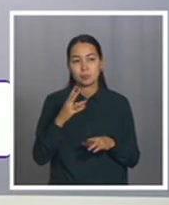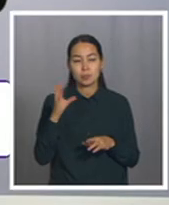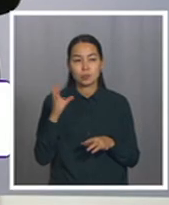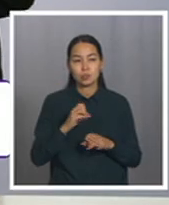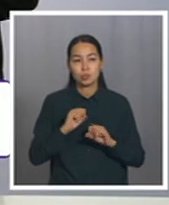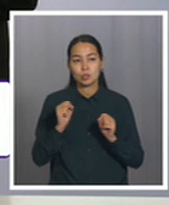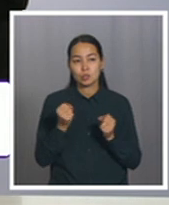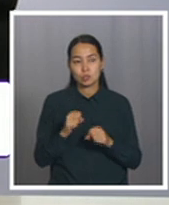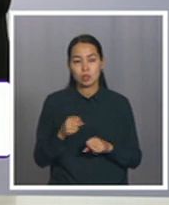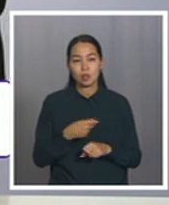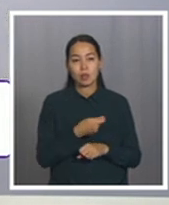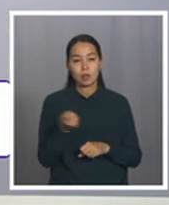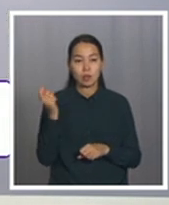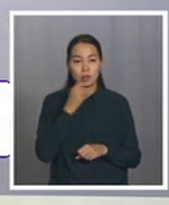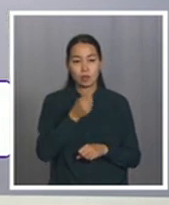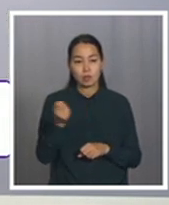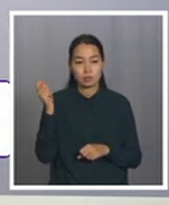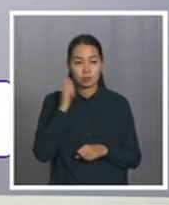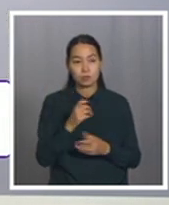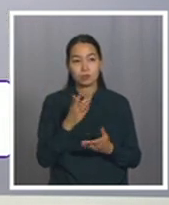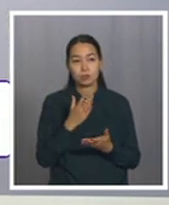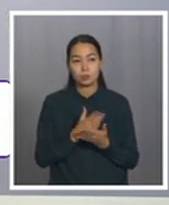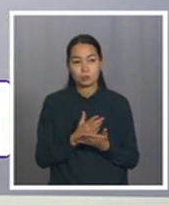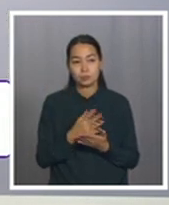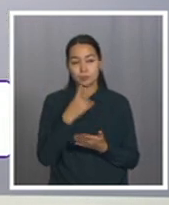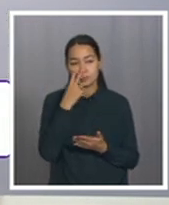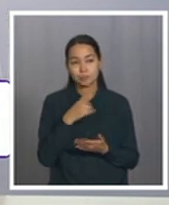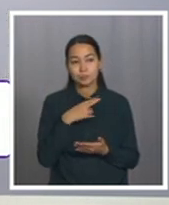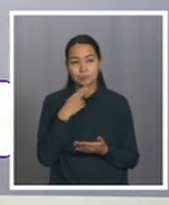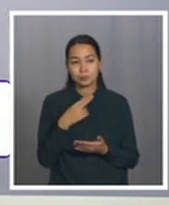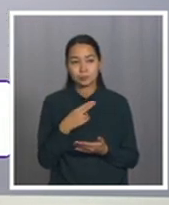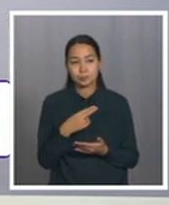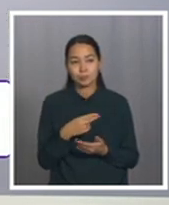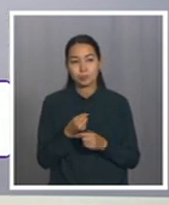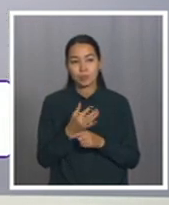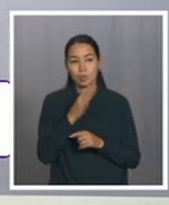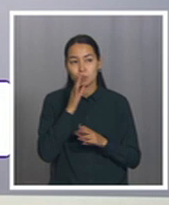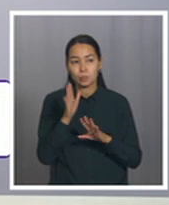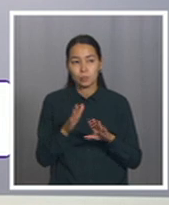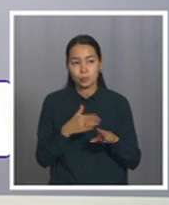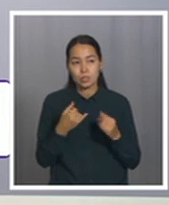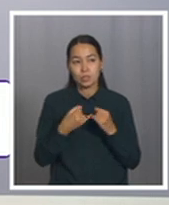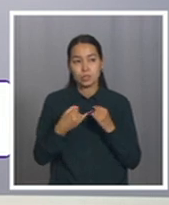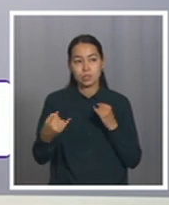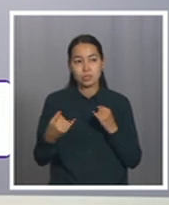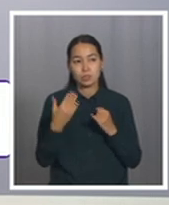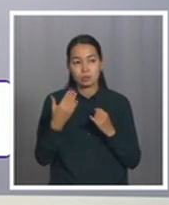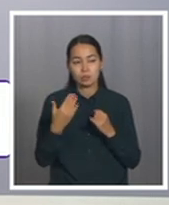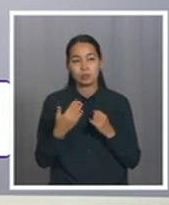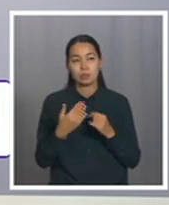жылдамдықпен айналдыруда. Осы анимацияда көргендеріңіздей. Біраз уақыттан соң жіп оқушының саусағына орала